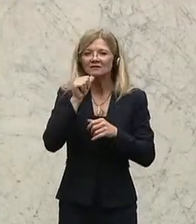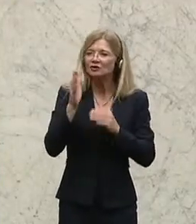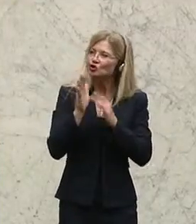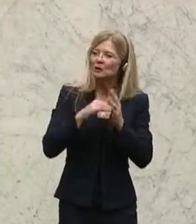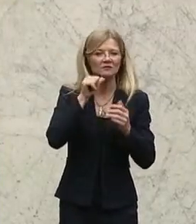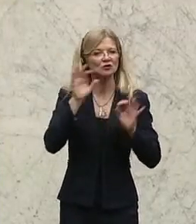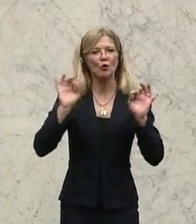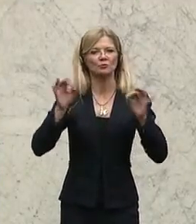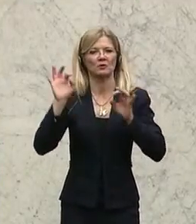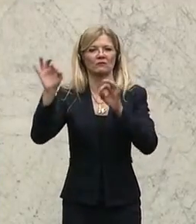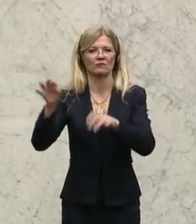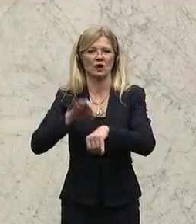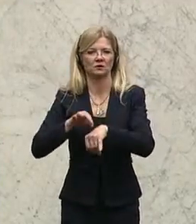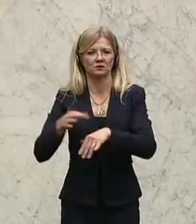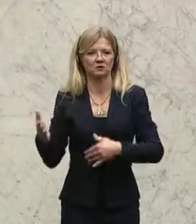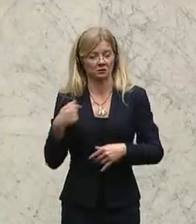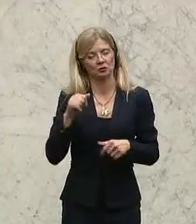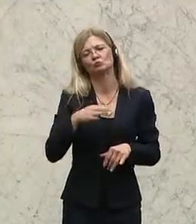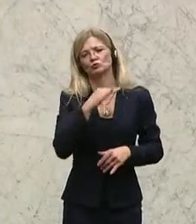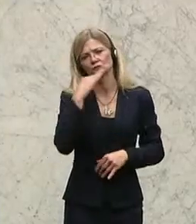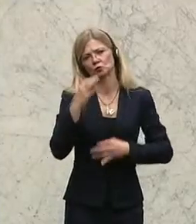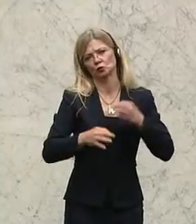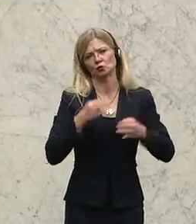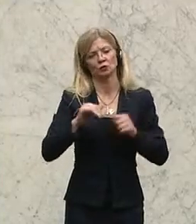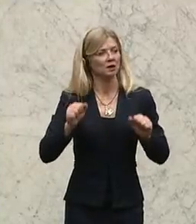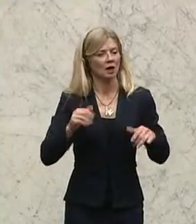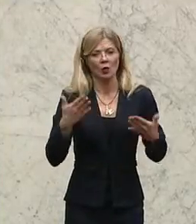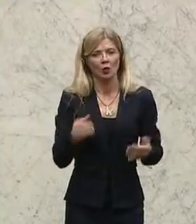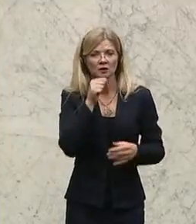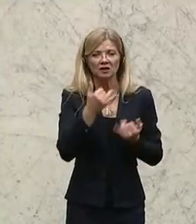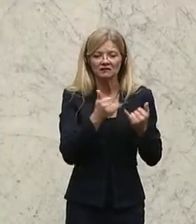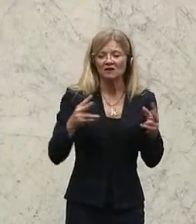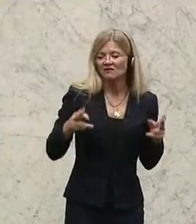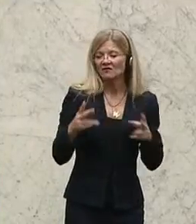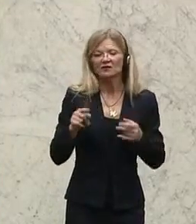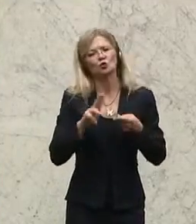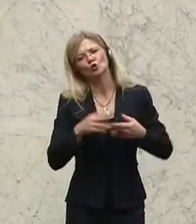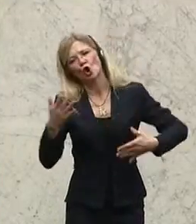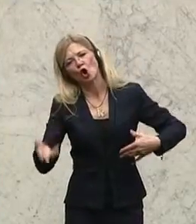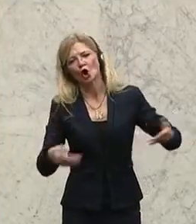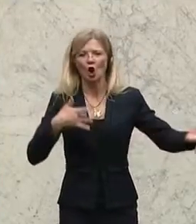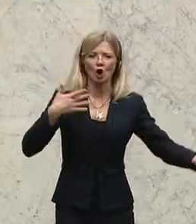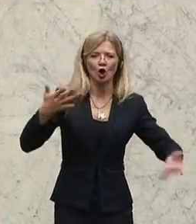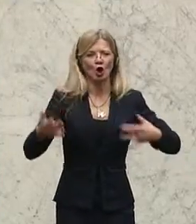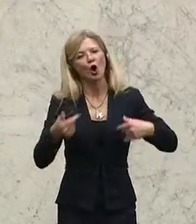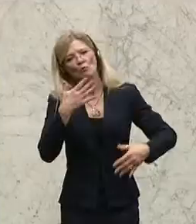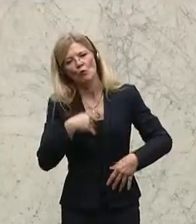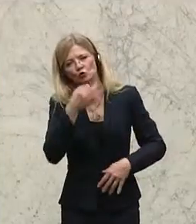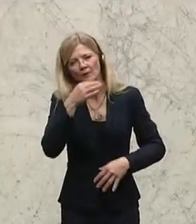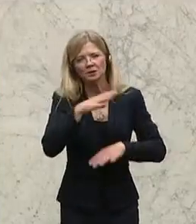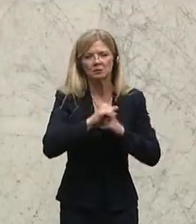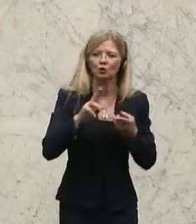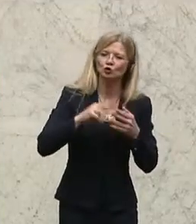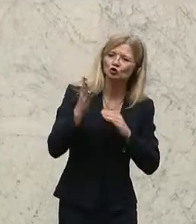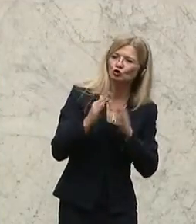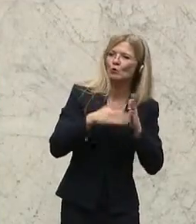schon einiges hier zu tun. Und wir können heute nicht uns in Phrasen und Willenskundgebungen ergehen, dass wir alles besser machen wollen und das System besser